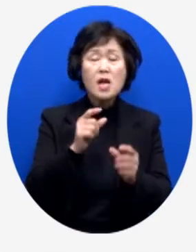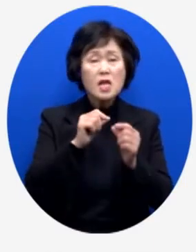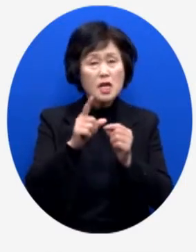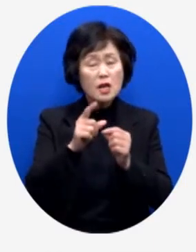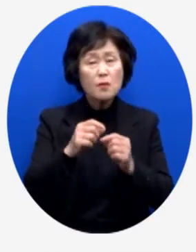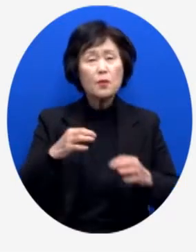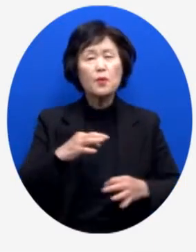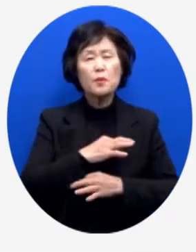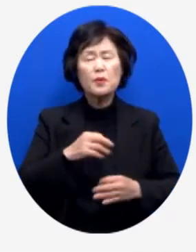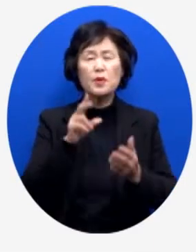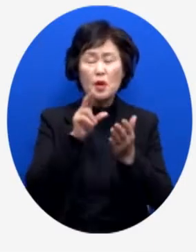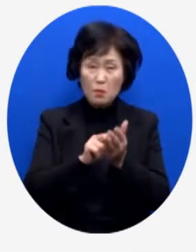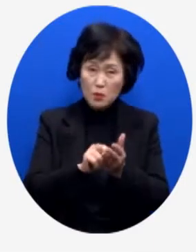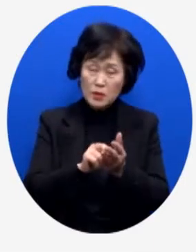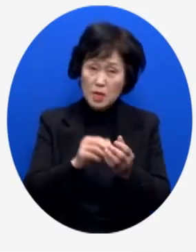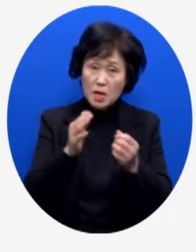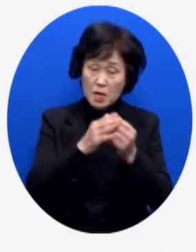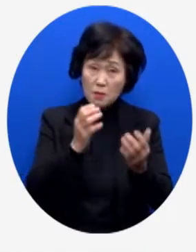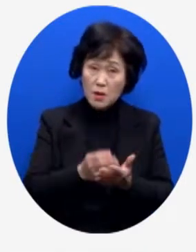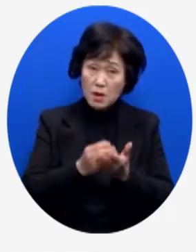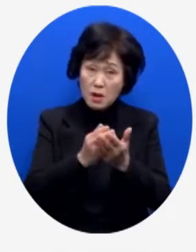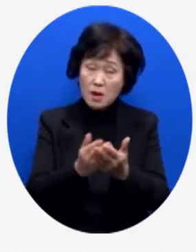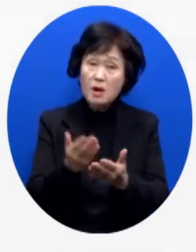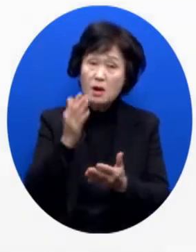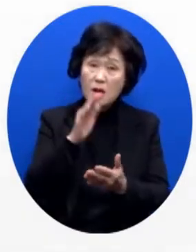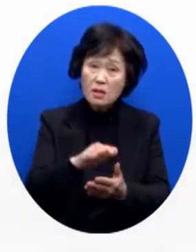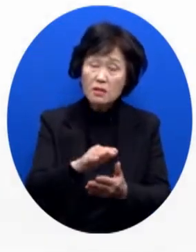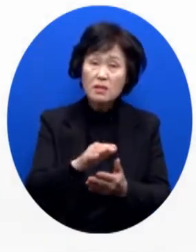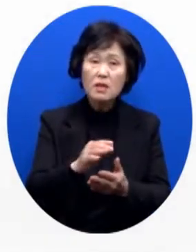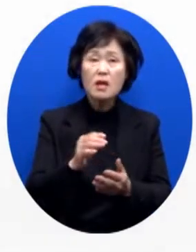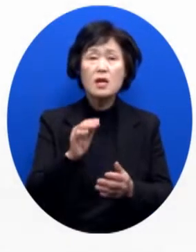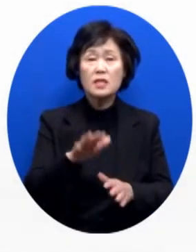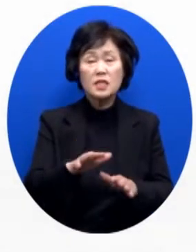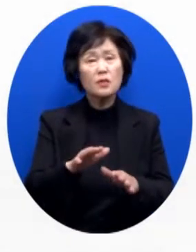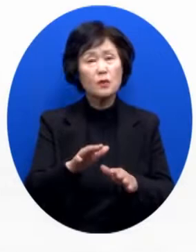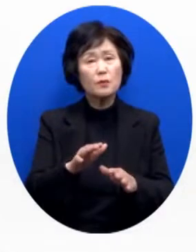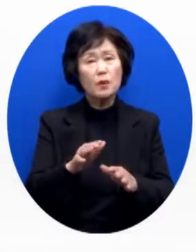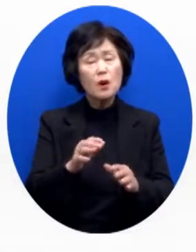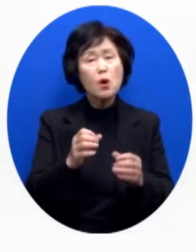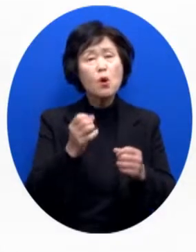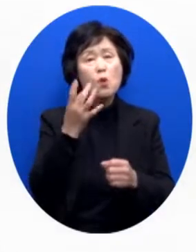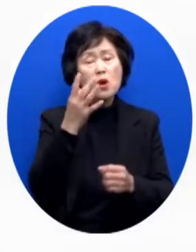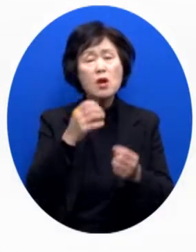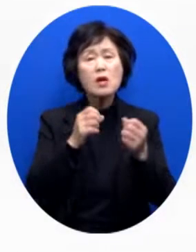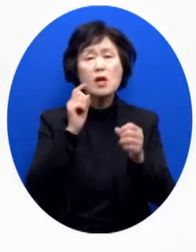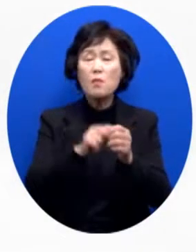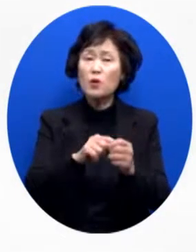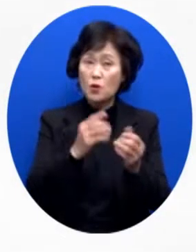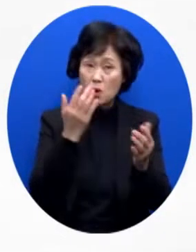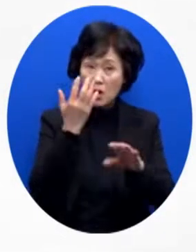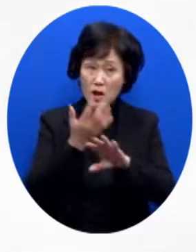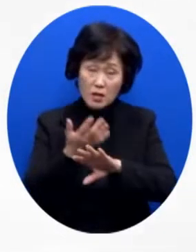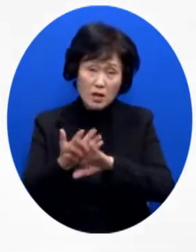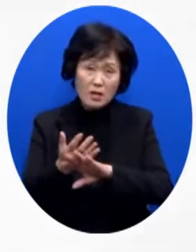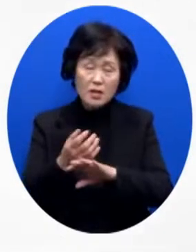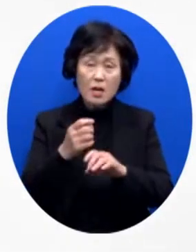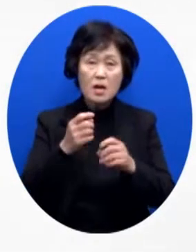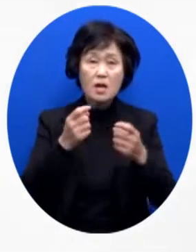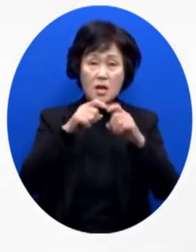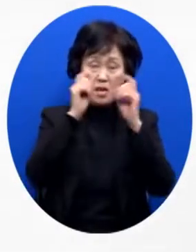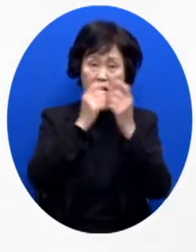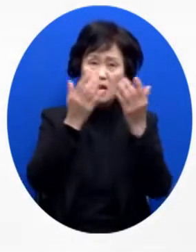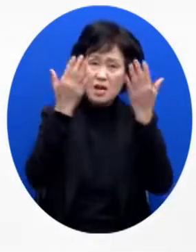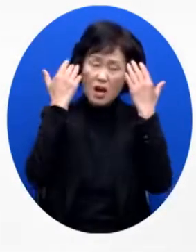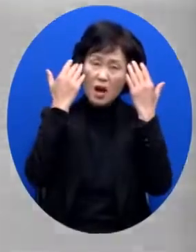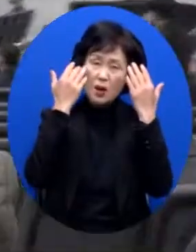공공성을 강화하겠다는 목적으로 발이 됐습니다 하지만 본연의 목적과 달리 사계 존립을 위협하는 내용을